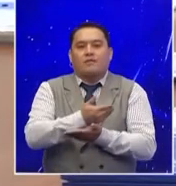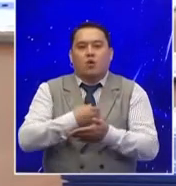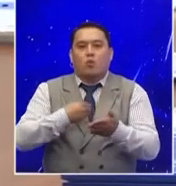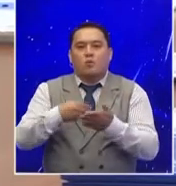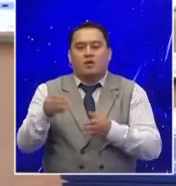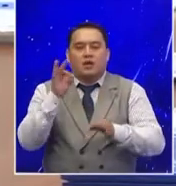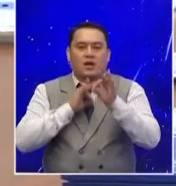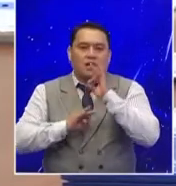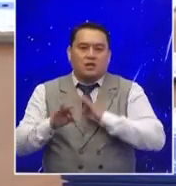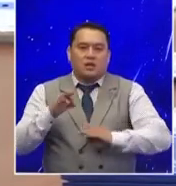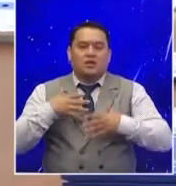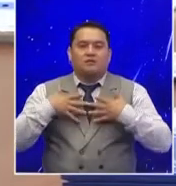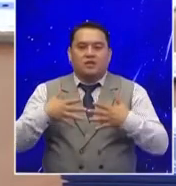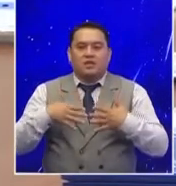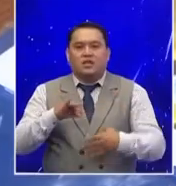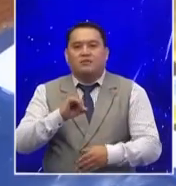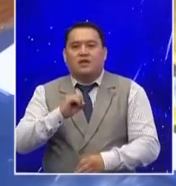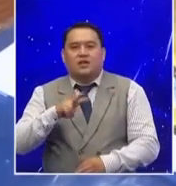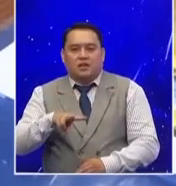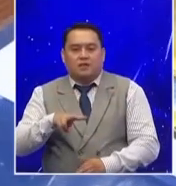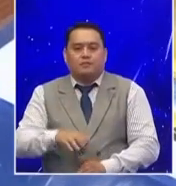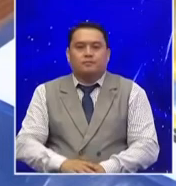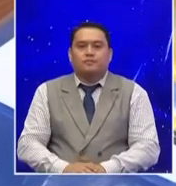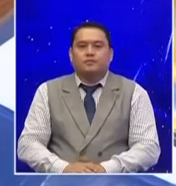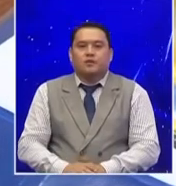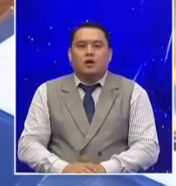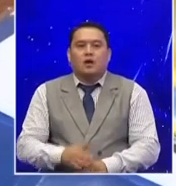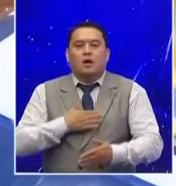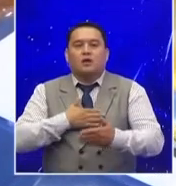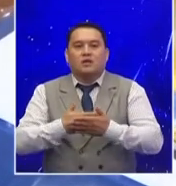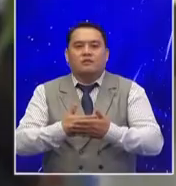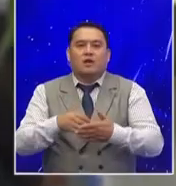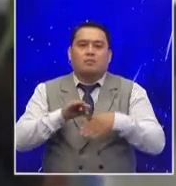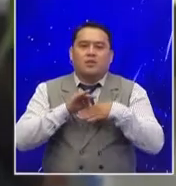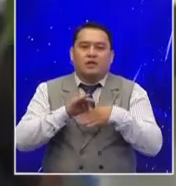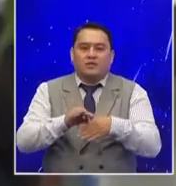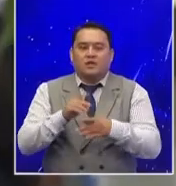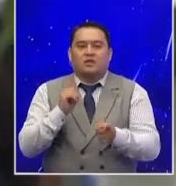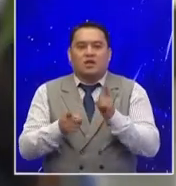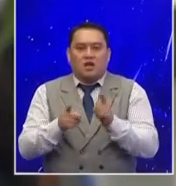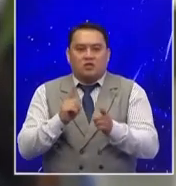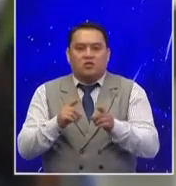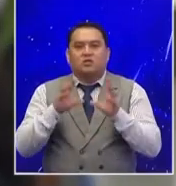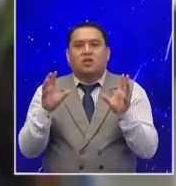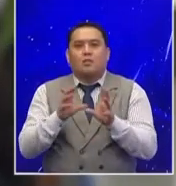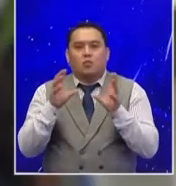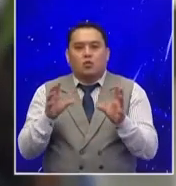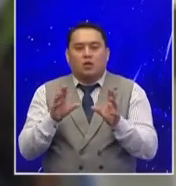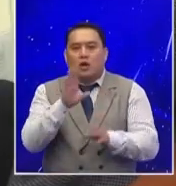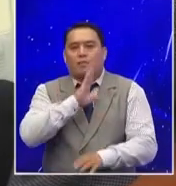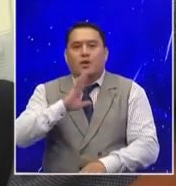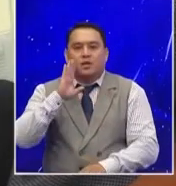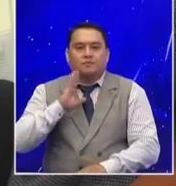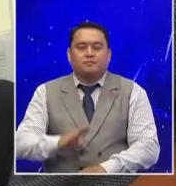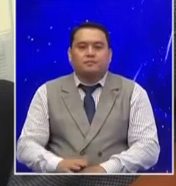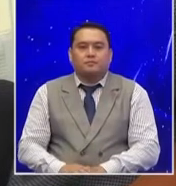приобретение лекарств и дыхательных аппаратов для больниц. Одним словом, ведут себя так, как и подобает настоящим заботливым матерям.